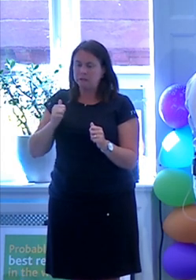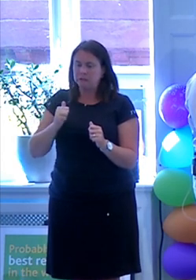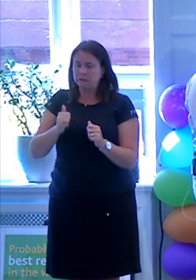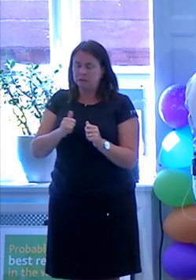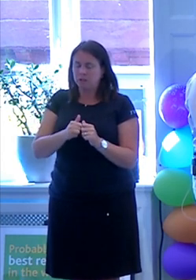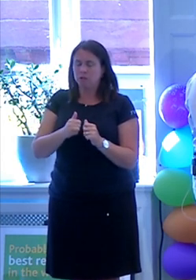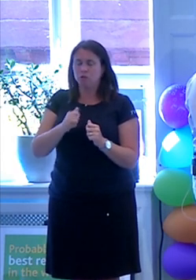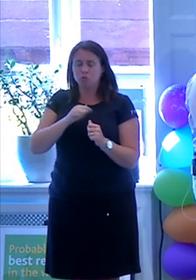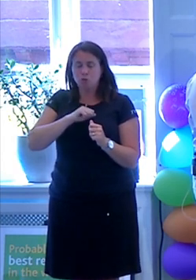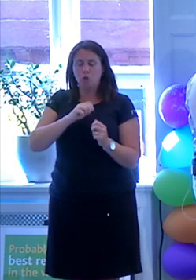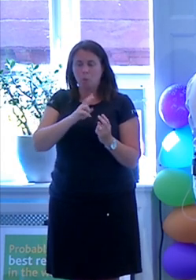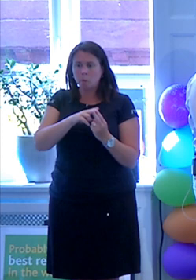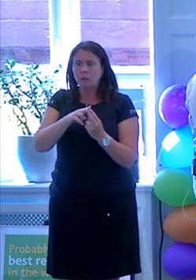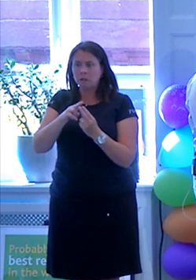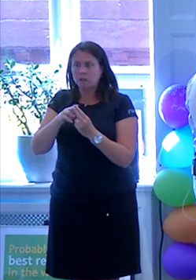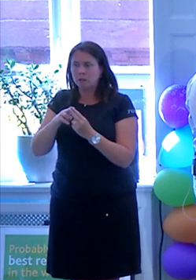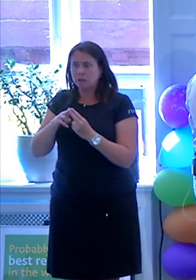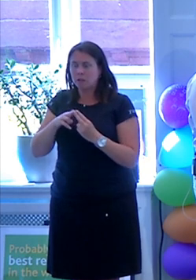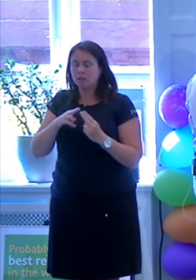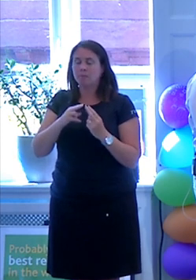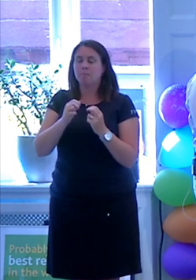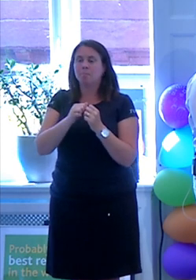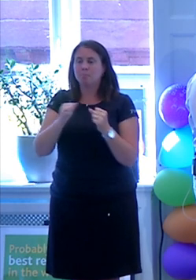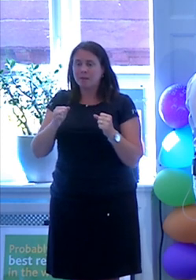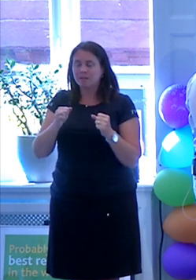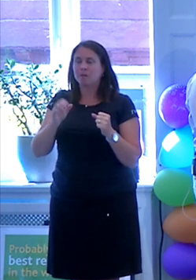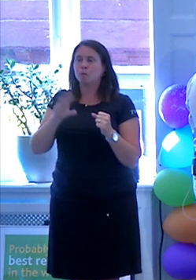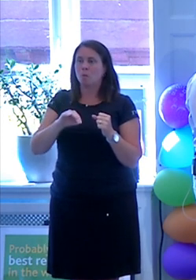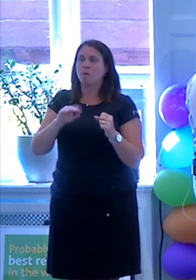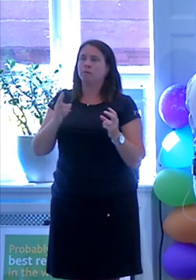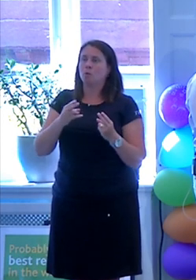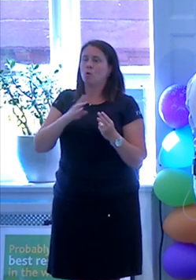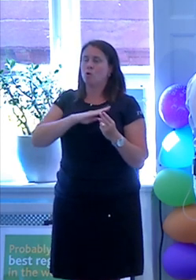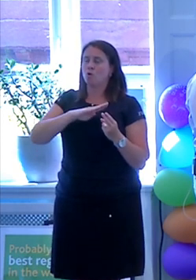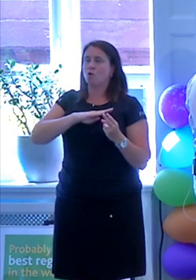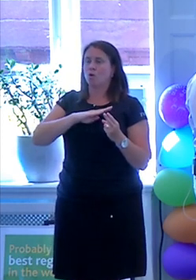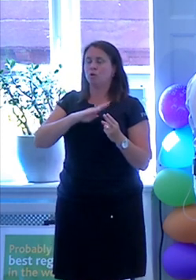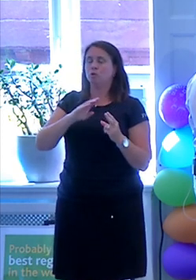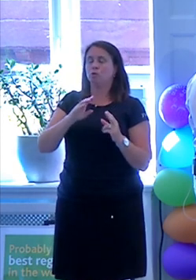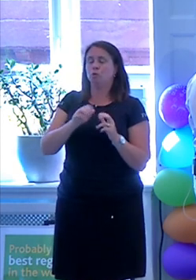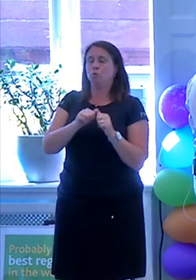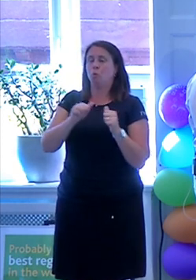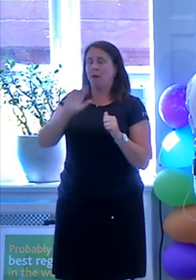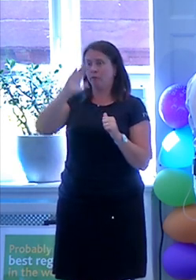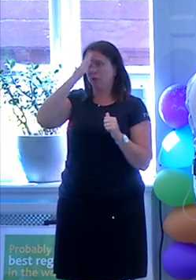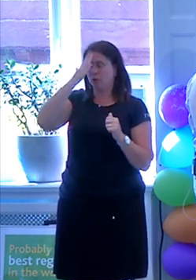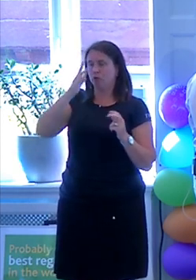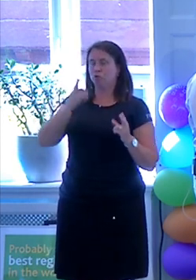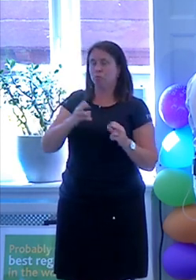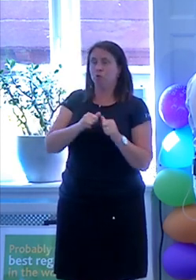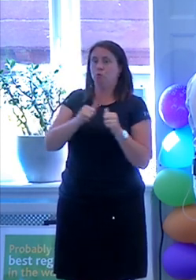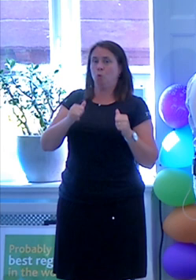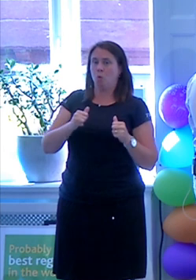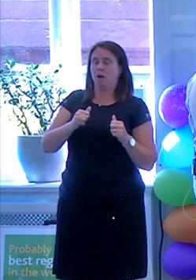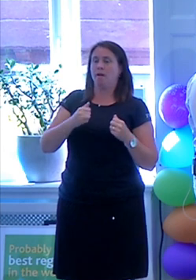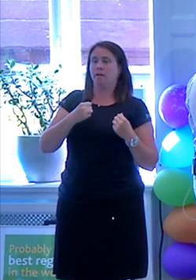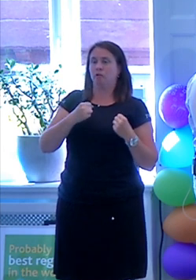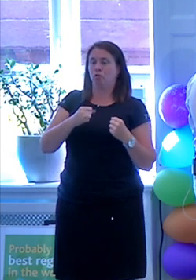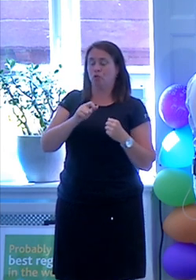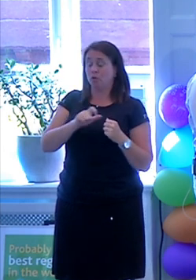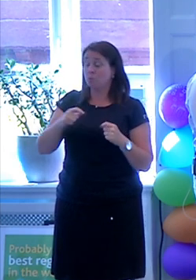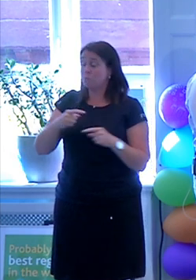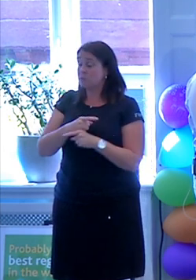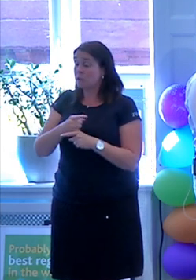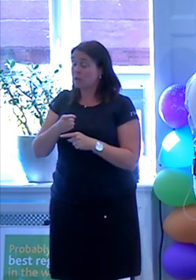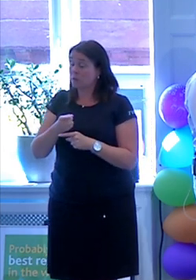tas. Men då är man ändå en stor och erfaren aktör. Hur skulle det ha varit om ni skulle ha haft kanske